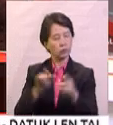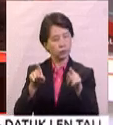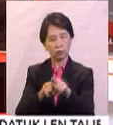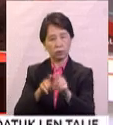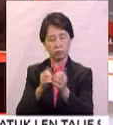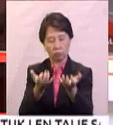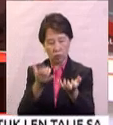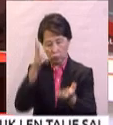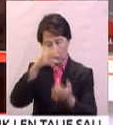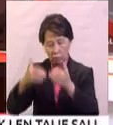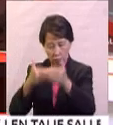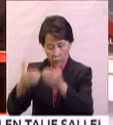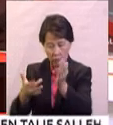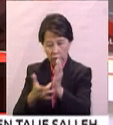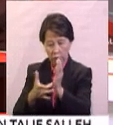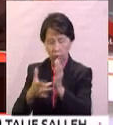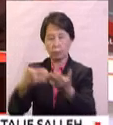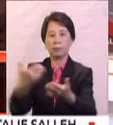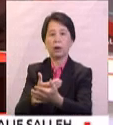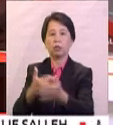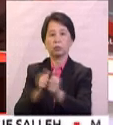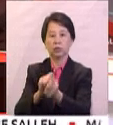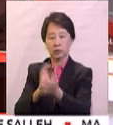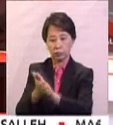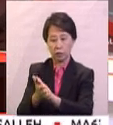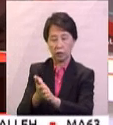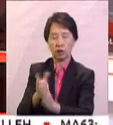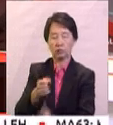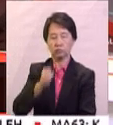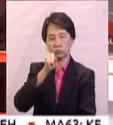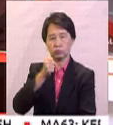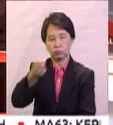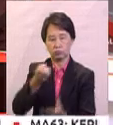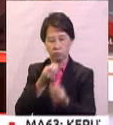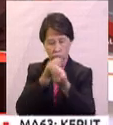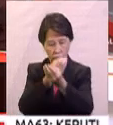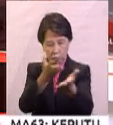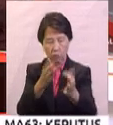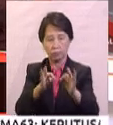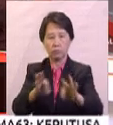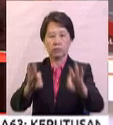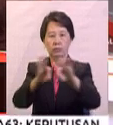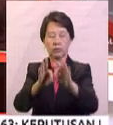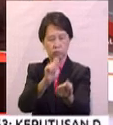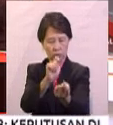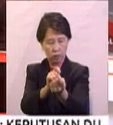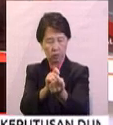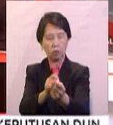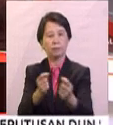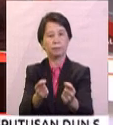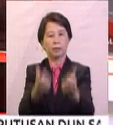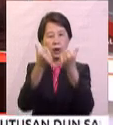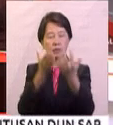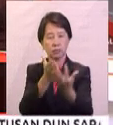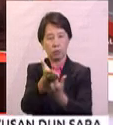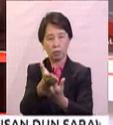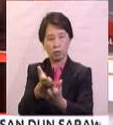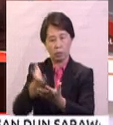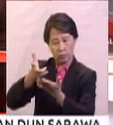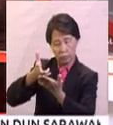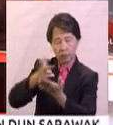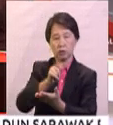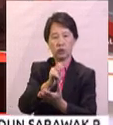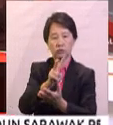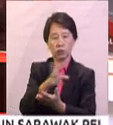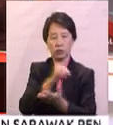hasrat kerajaan memacu teknologi baharu dengan menjadi medium penyampaian maklumat utama yang tepat dan pantas menerusi siaran